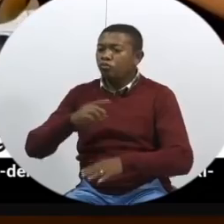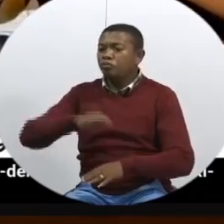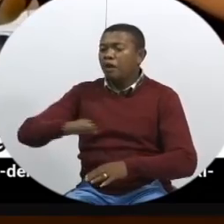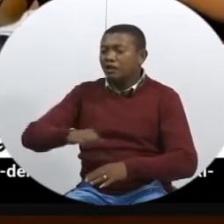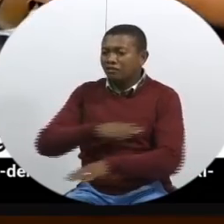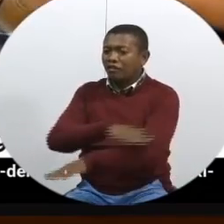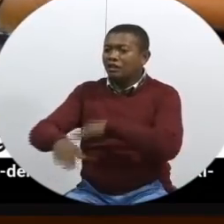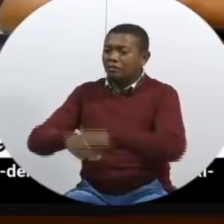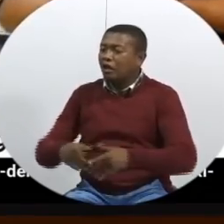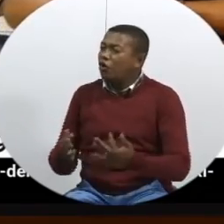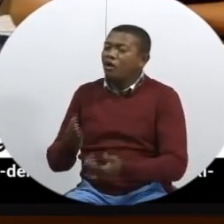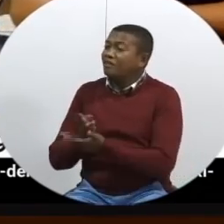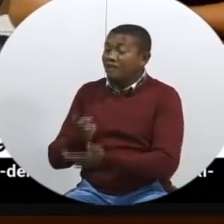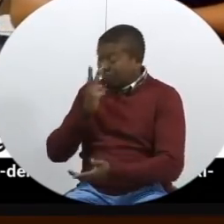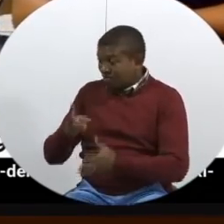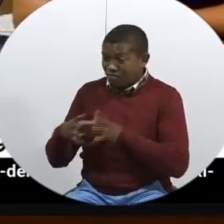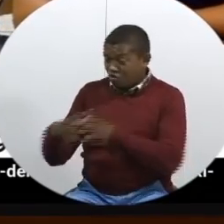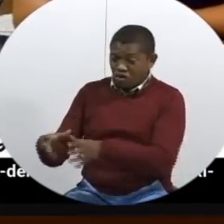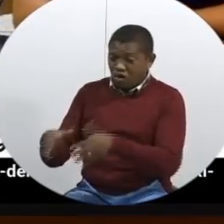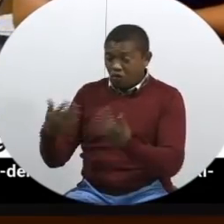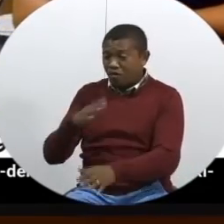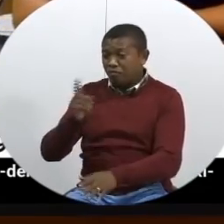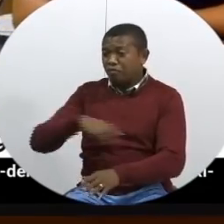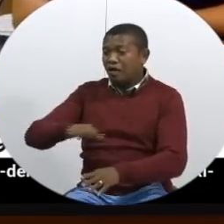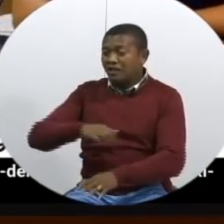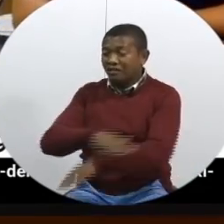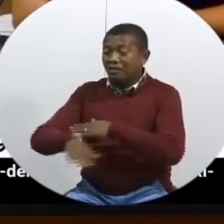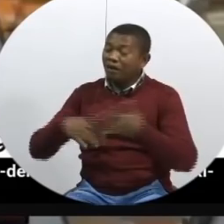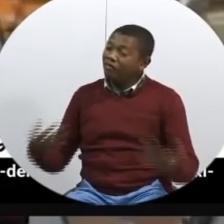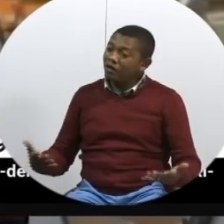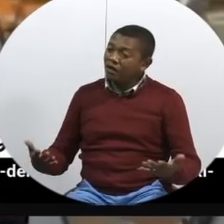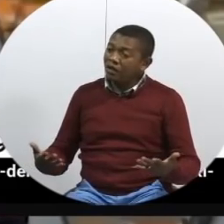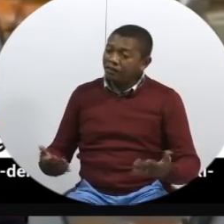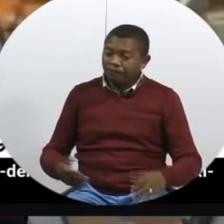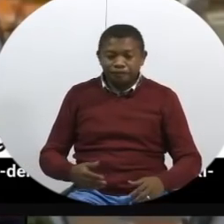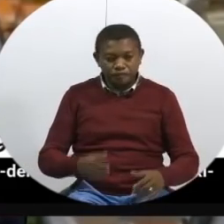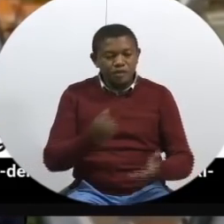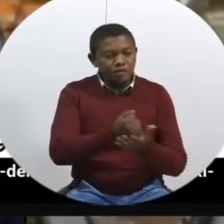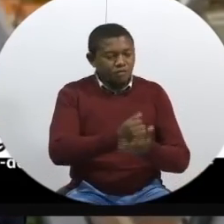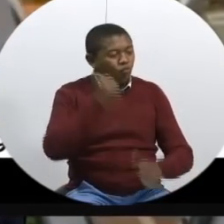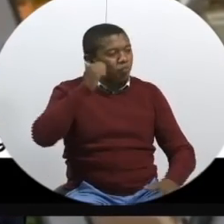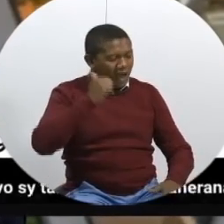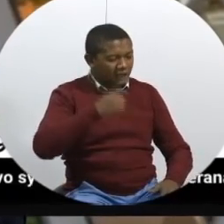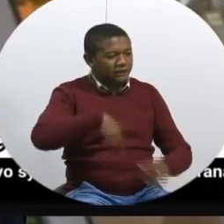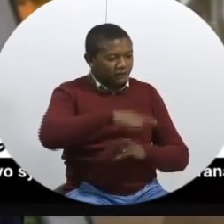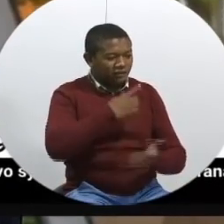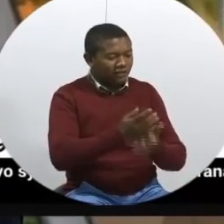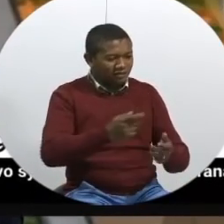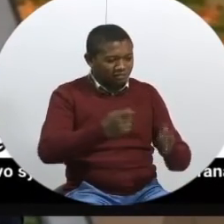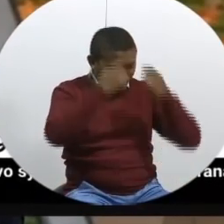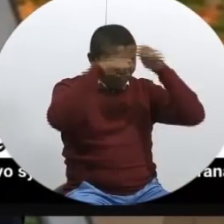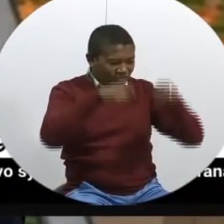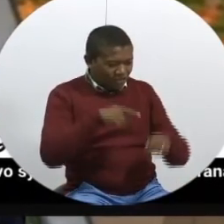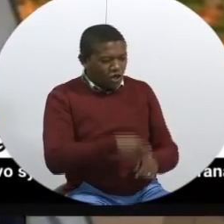efa nitsonjovina manokana ihany koa ve mikasika azy ireo? Ia, omaly moa tsika raha toa ka nandray ny